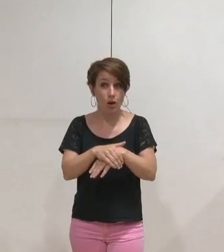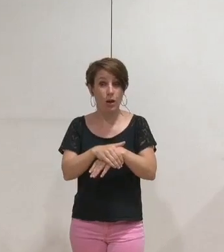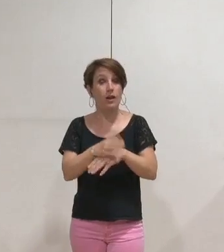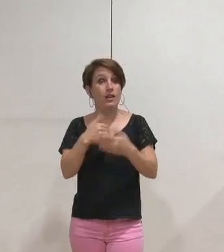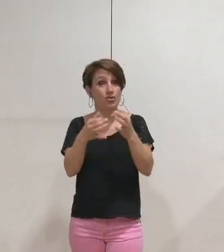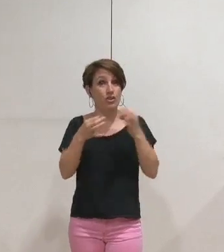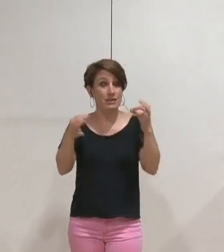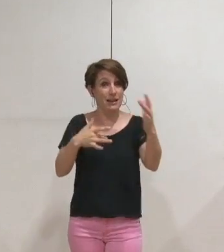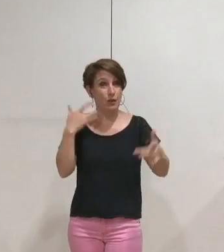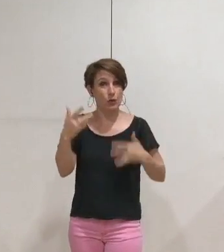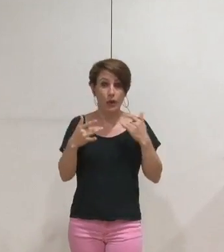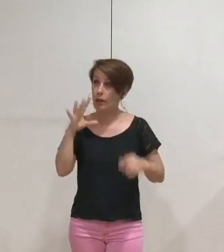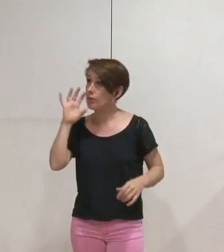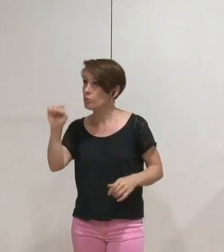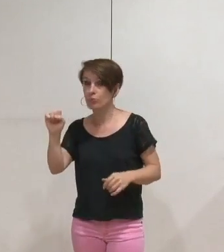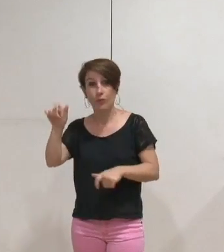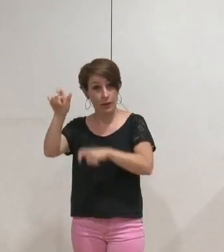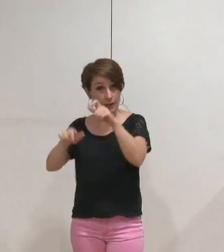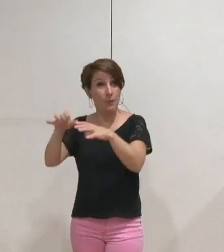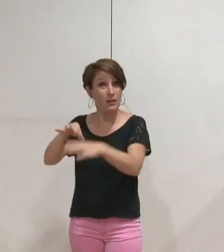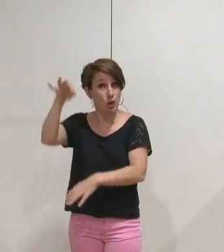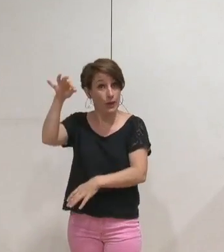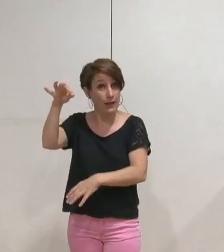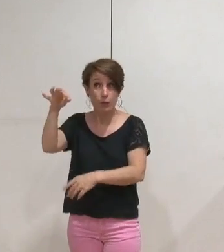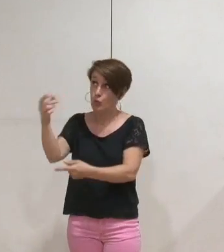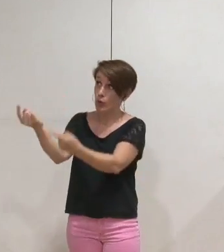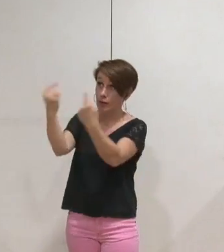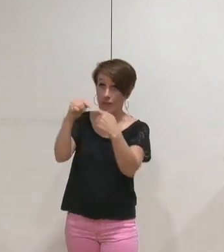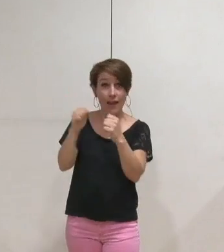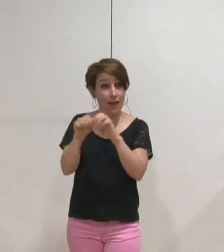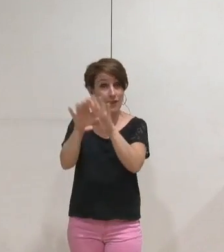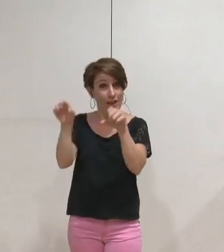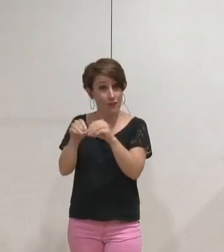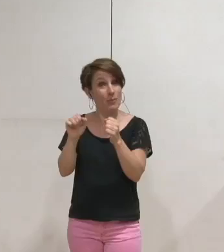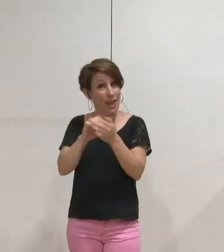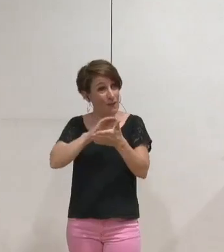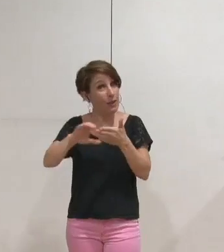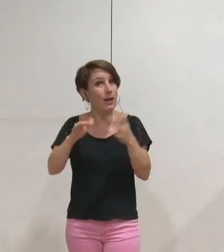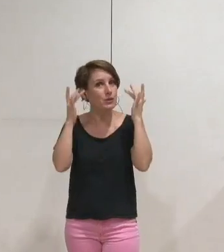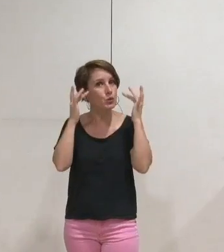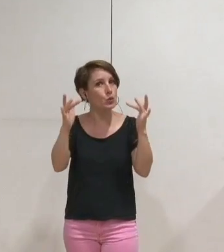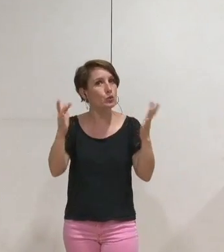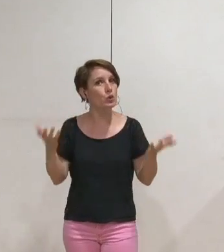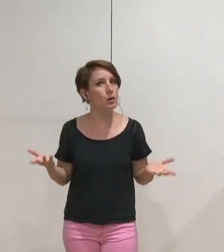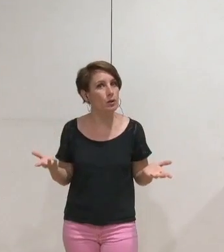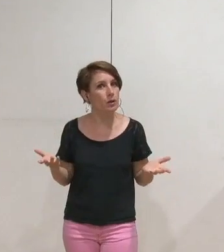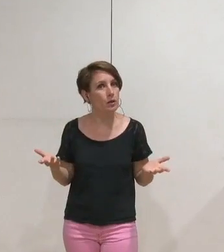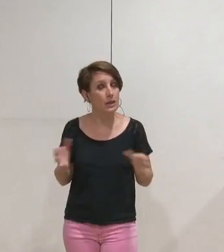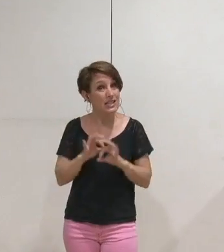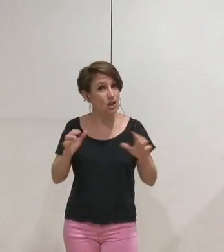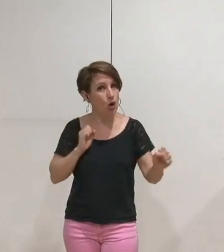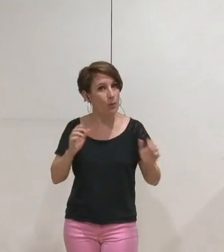conseil municipal en famille venir sous le cadre du passe culture sans la médiatrice et euh la ville de